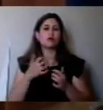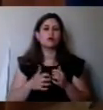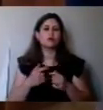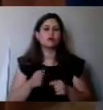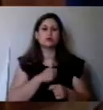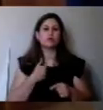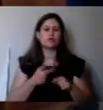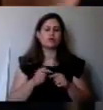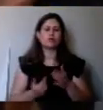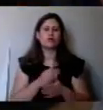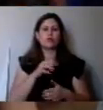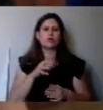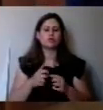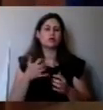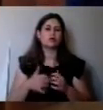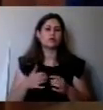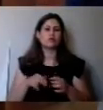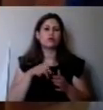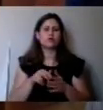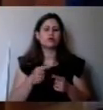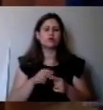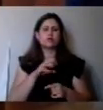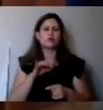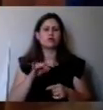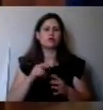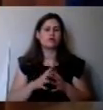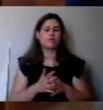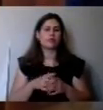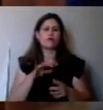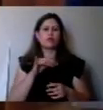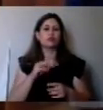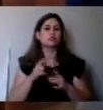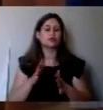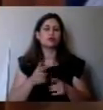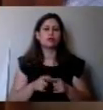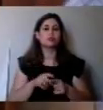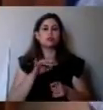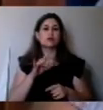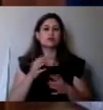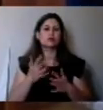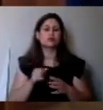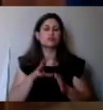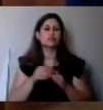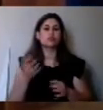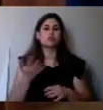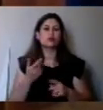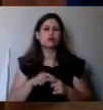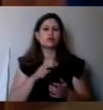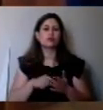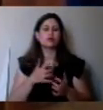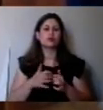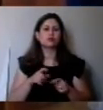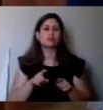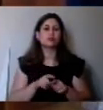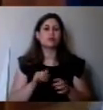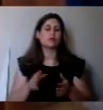цих нових межах міста Херсона вийшло селище Садове. Виключно це селище, яке за рахунок чого місто Херсон, будемо казати,